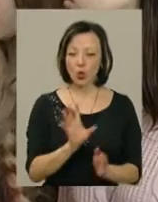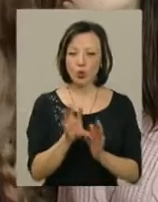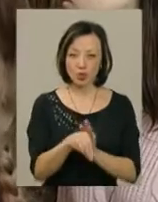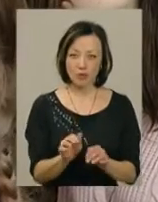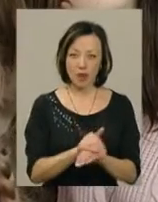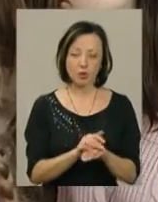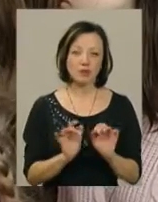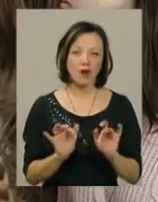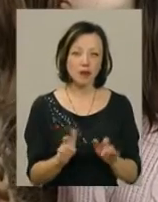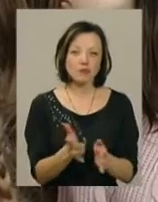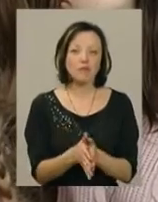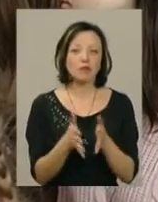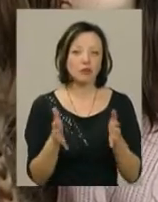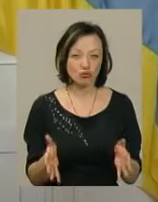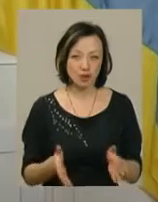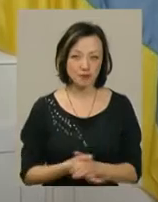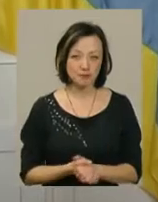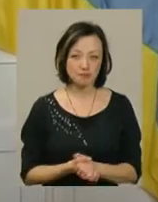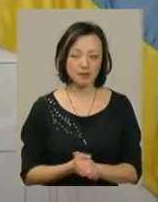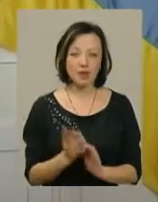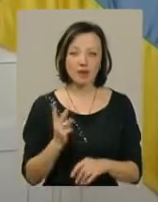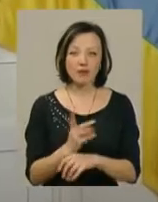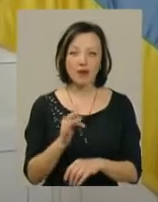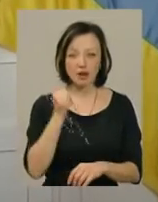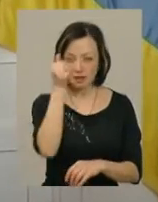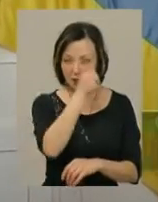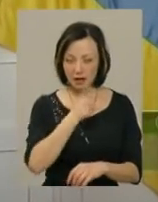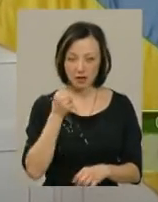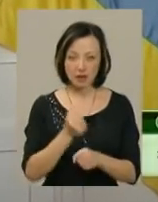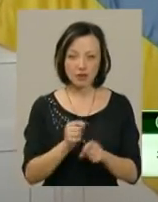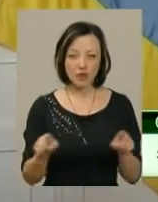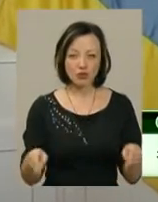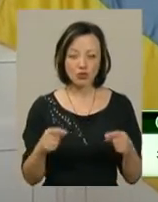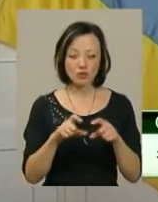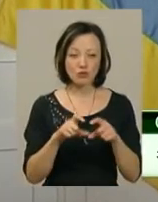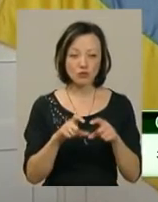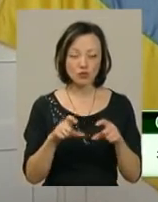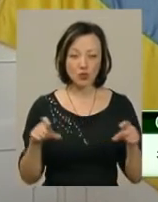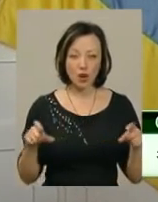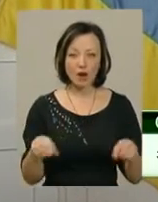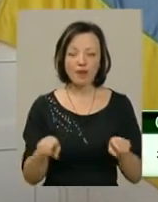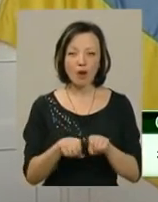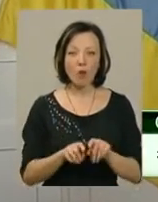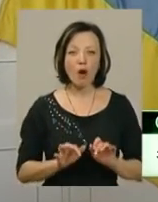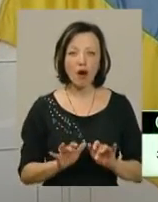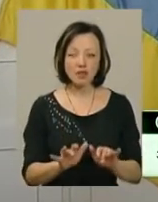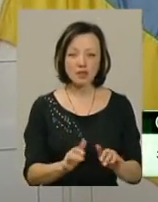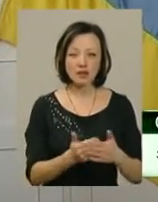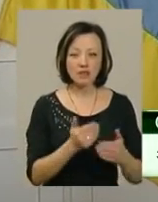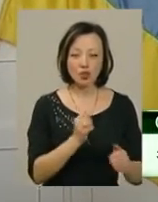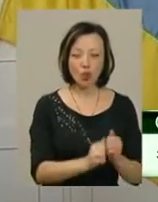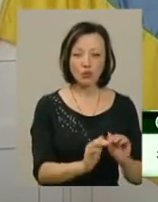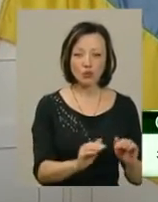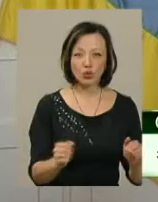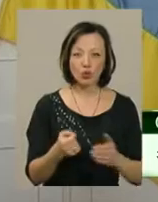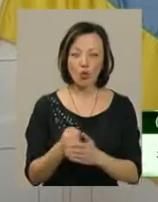до благодійної акції більшає. Два рази на рік ми влаштовуємо в себе в школі таку акцію від кожного